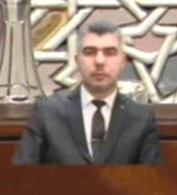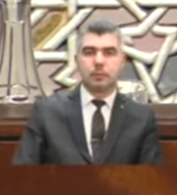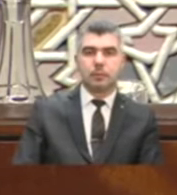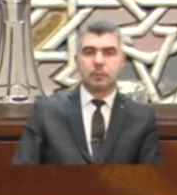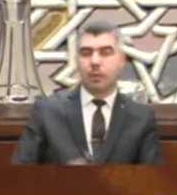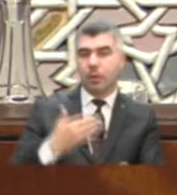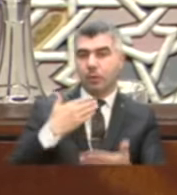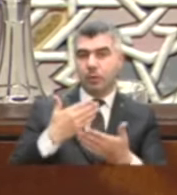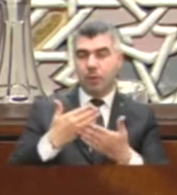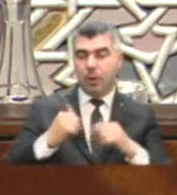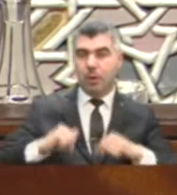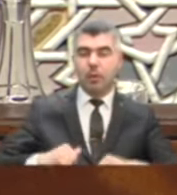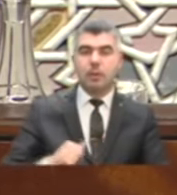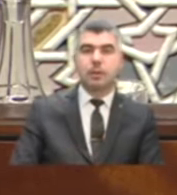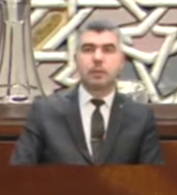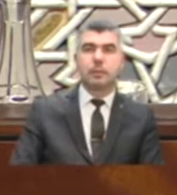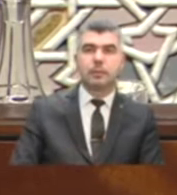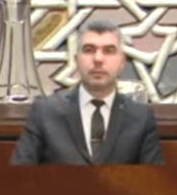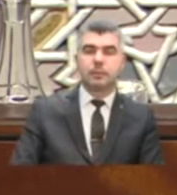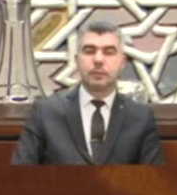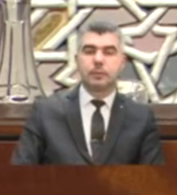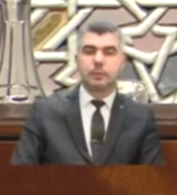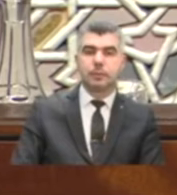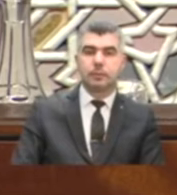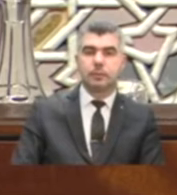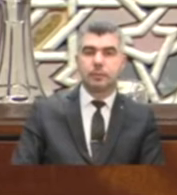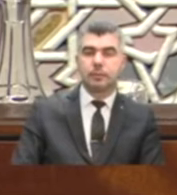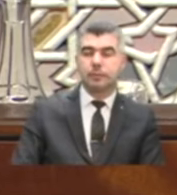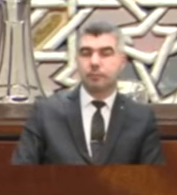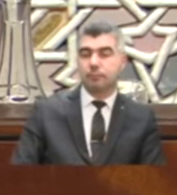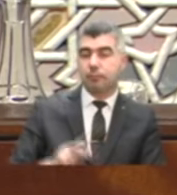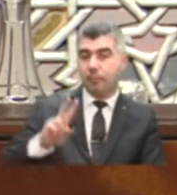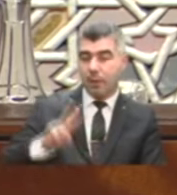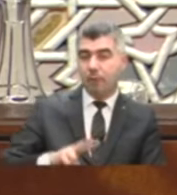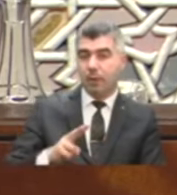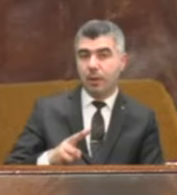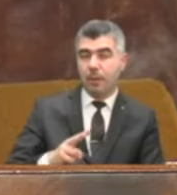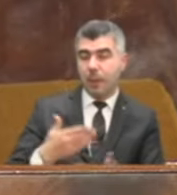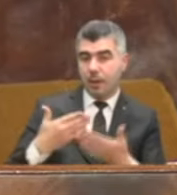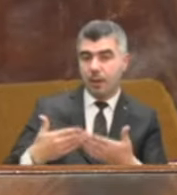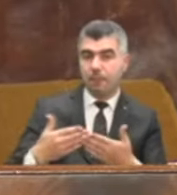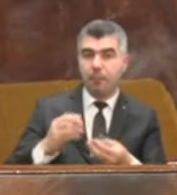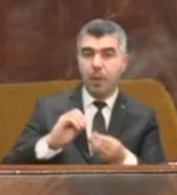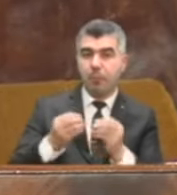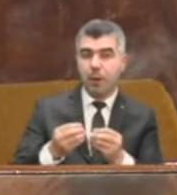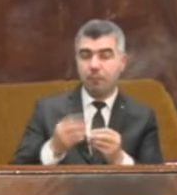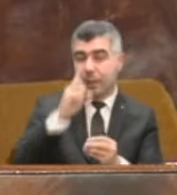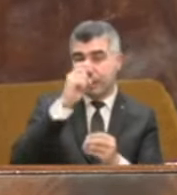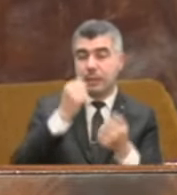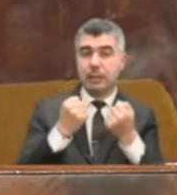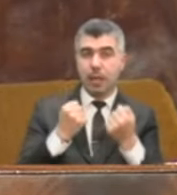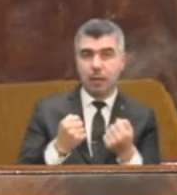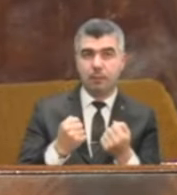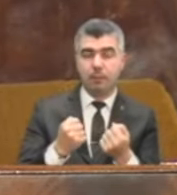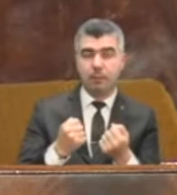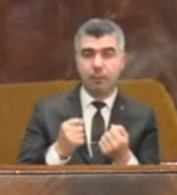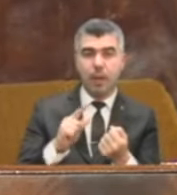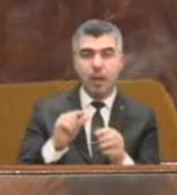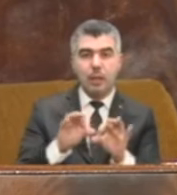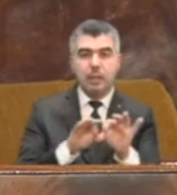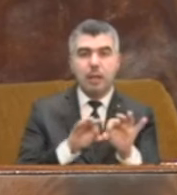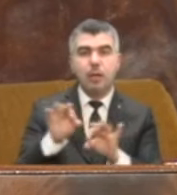شكرا السيد الوزير. في الحقيقه فيما يخص هذه المعضله الخطيره تنظن خاص هناك يعني